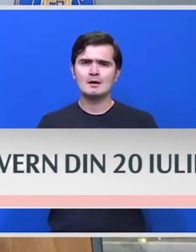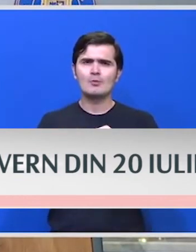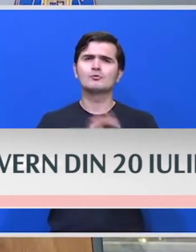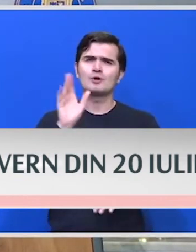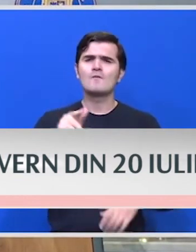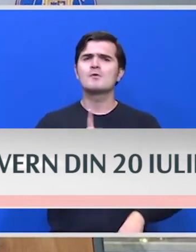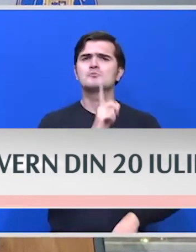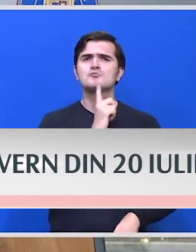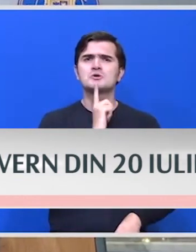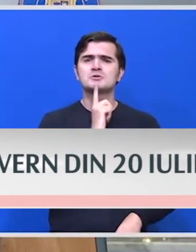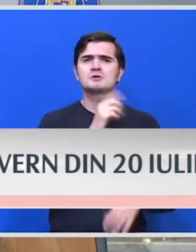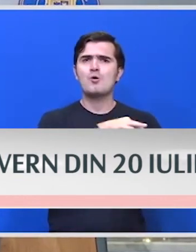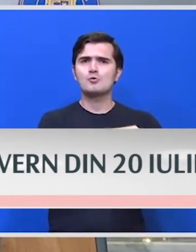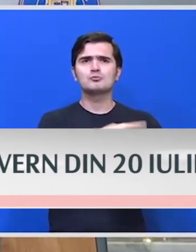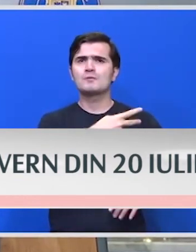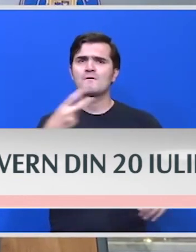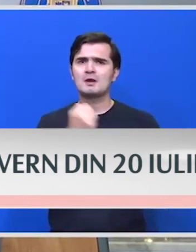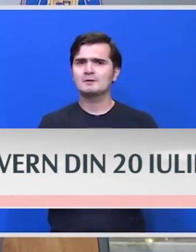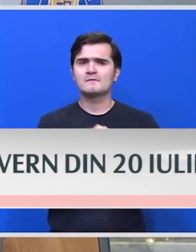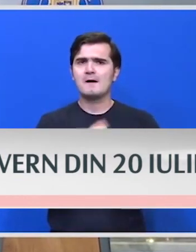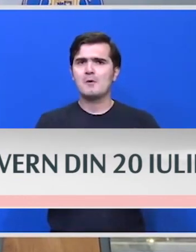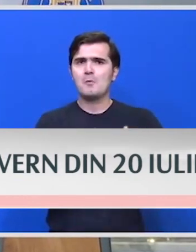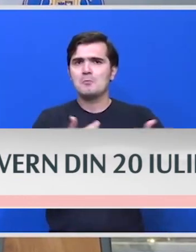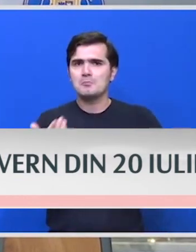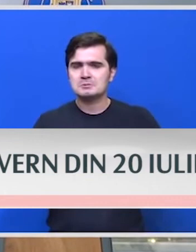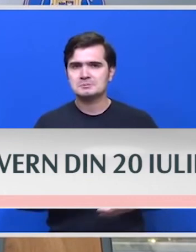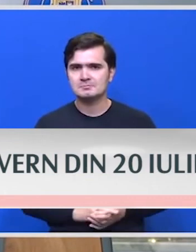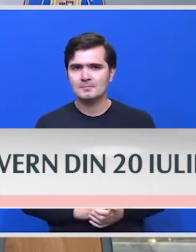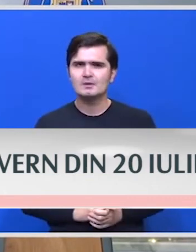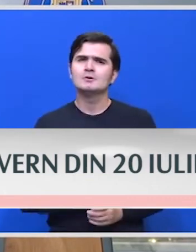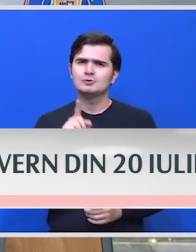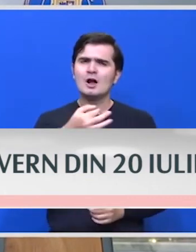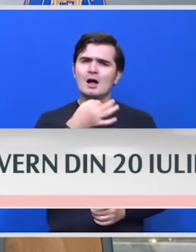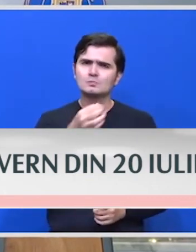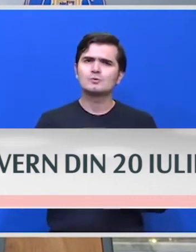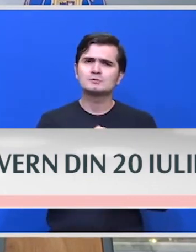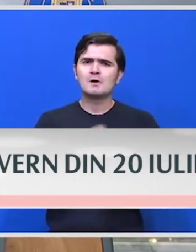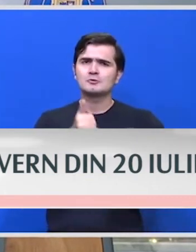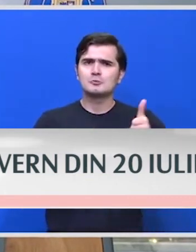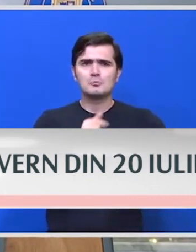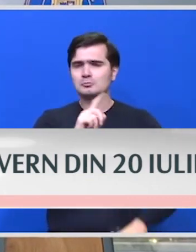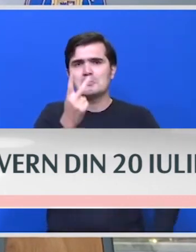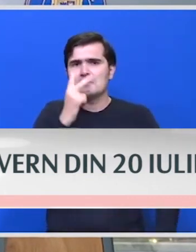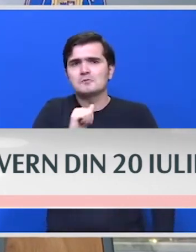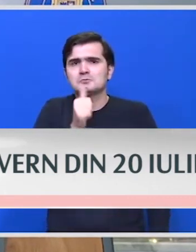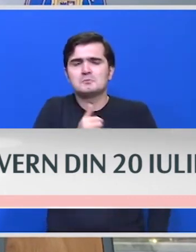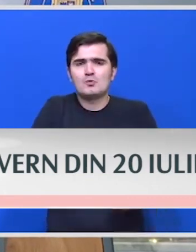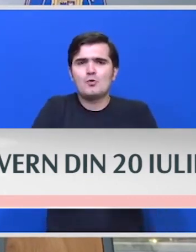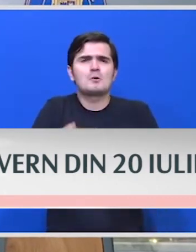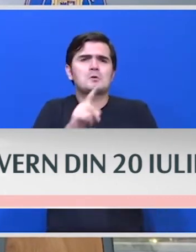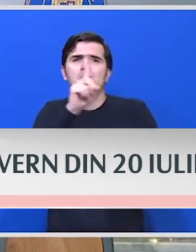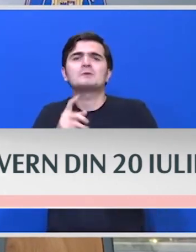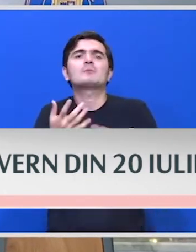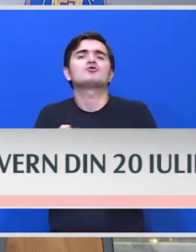fără concurs. Ați spus că veți demara, dar nu am văzut nimic concret. Ce ați